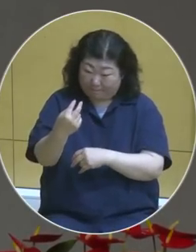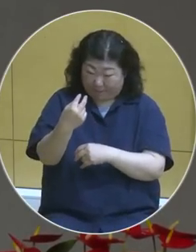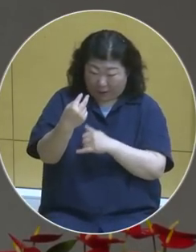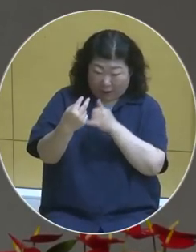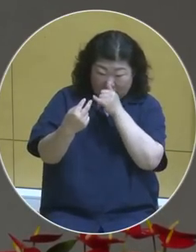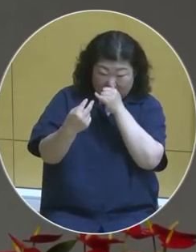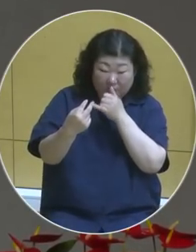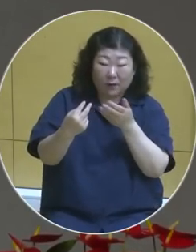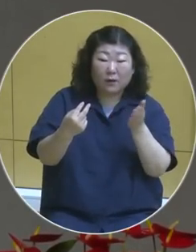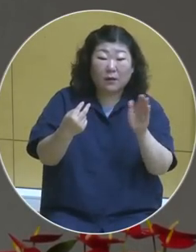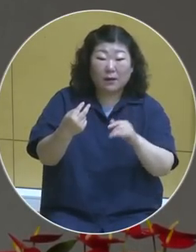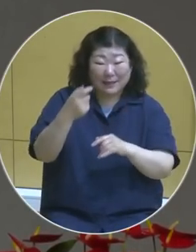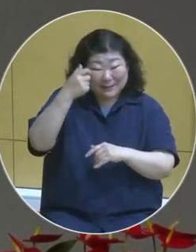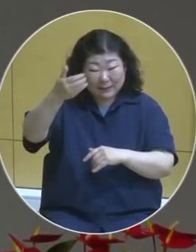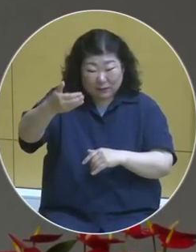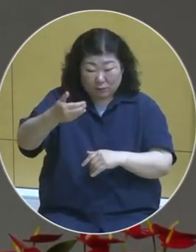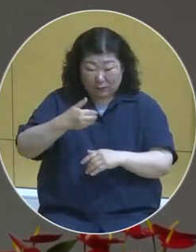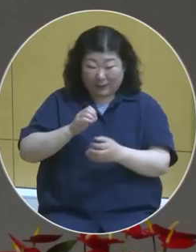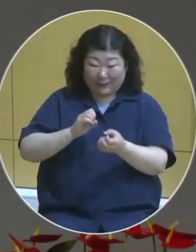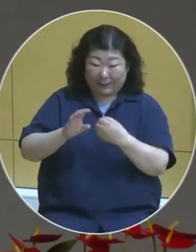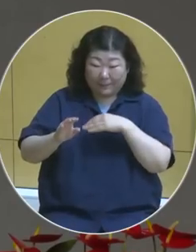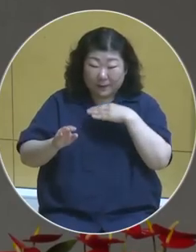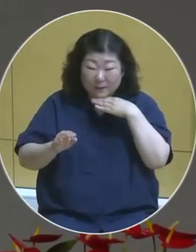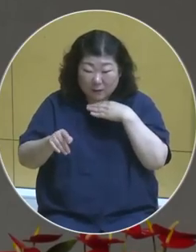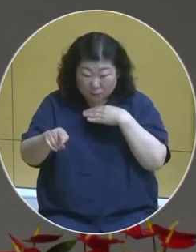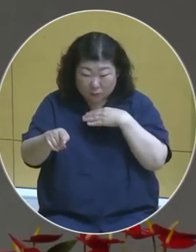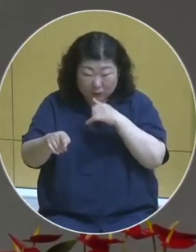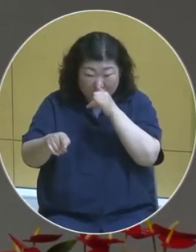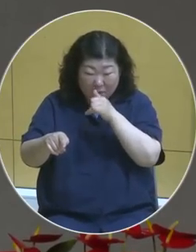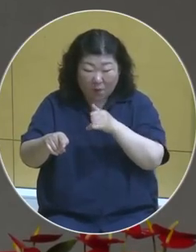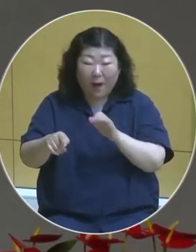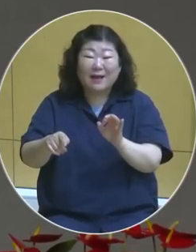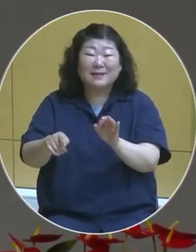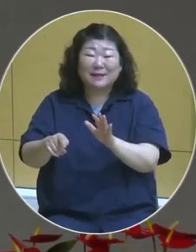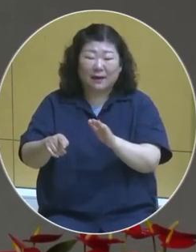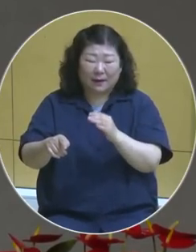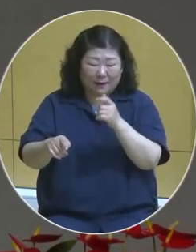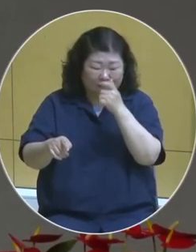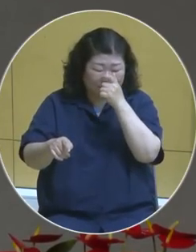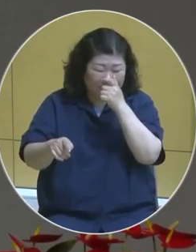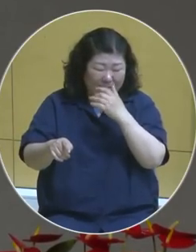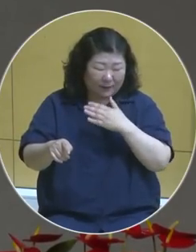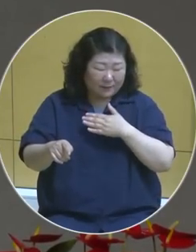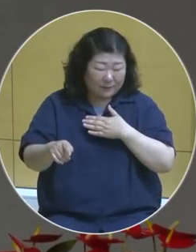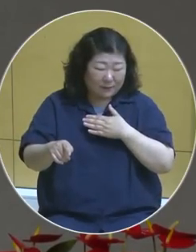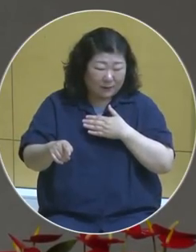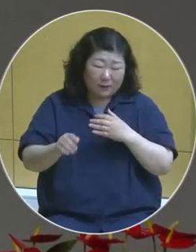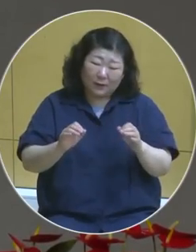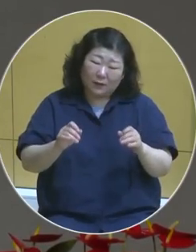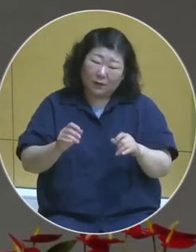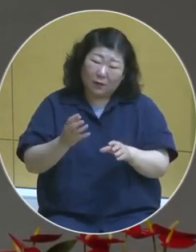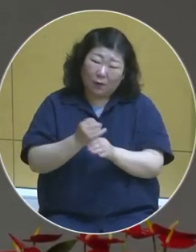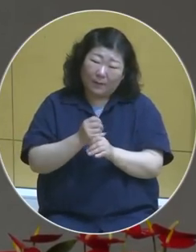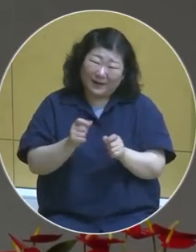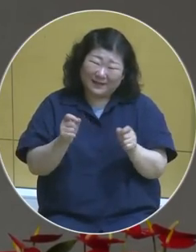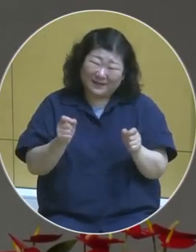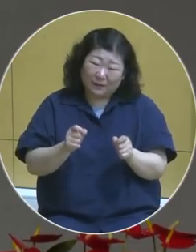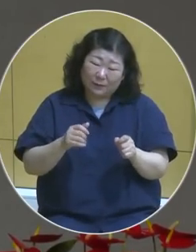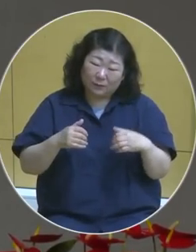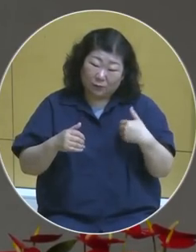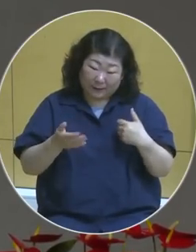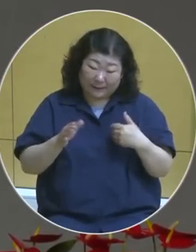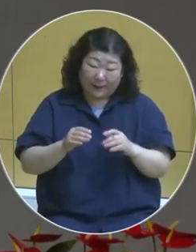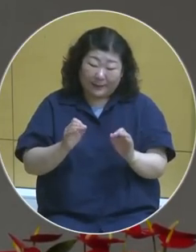왕이 질문을 해서 그 대답을 기다리고 있는데 그 앞에서 잠시, 얼만큼 짧은지는 모르겠어요,